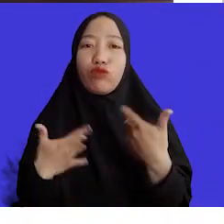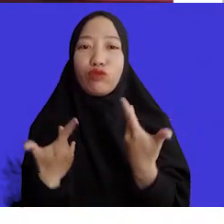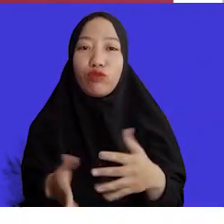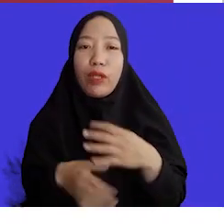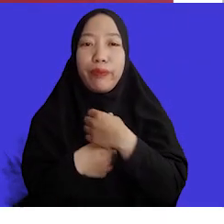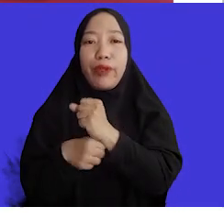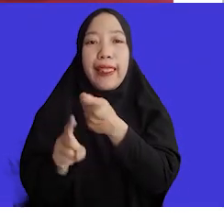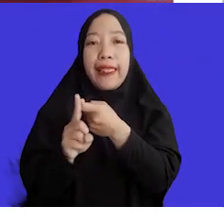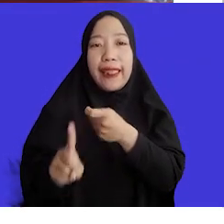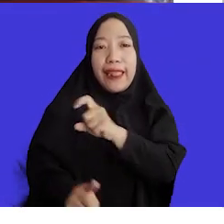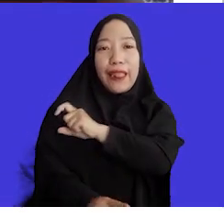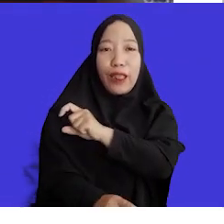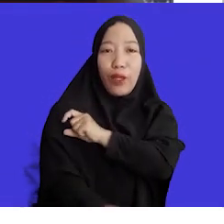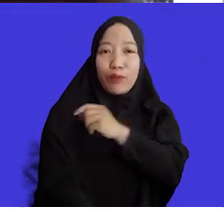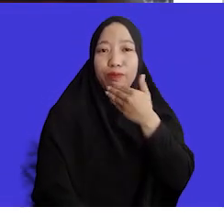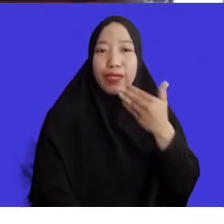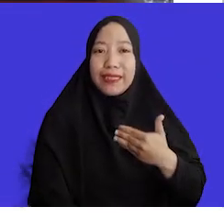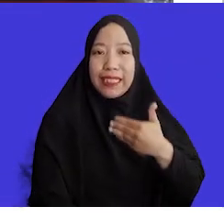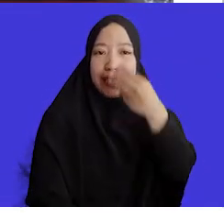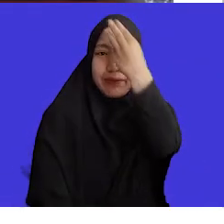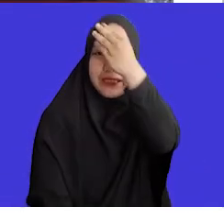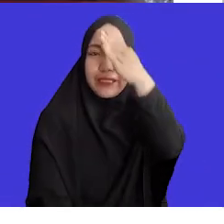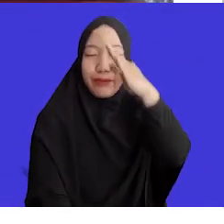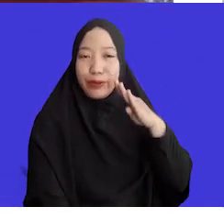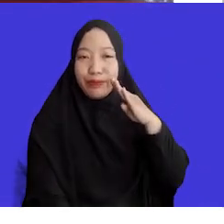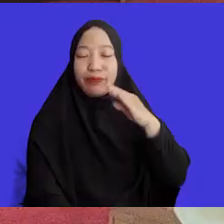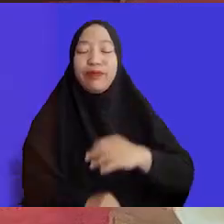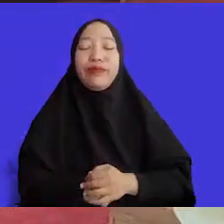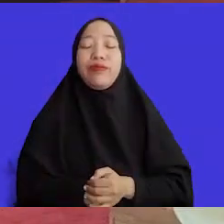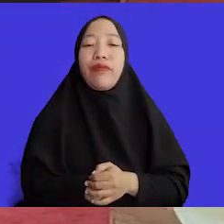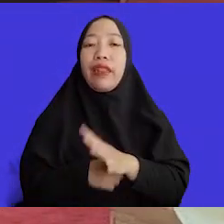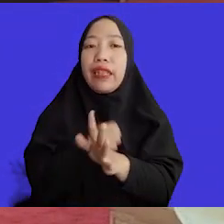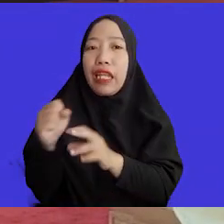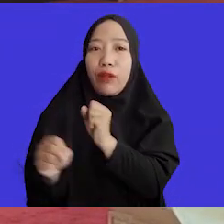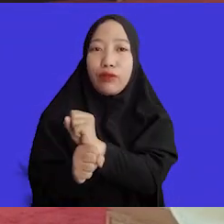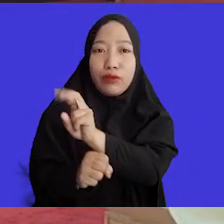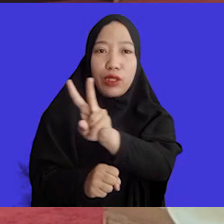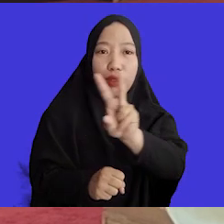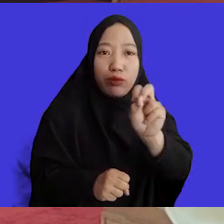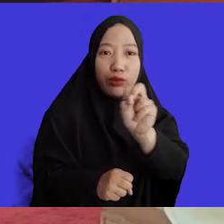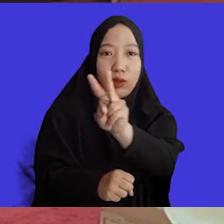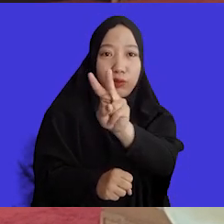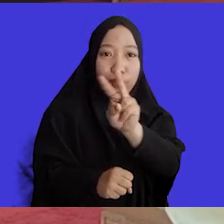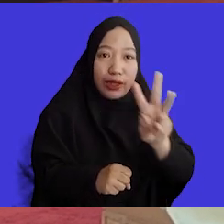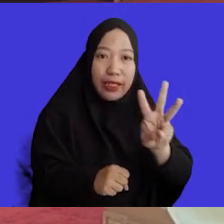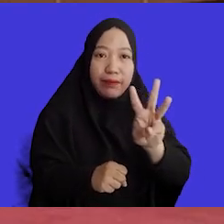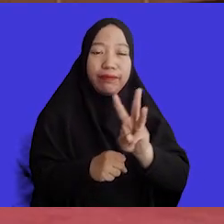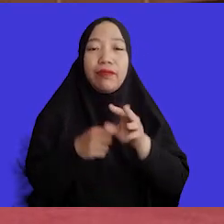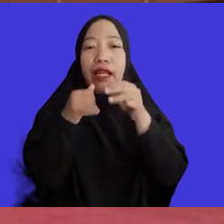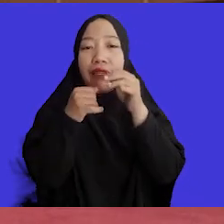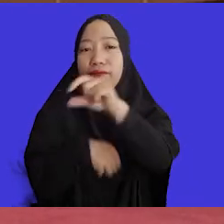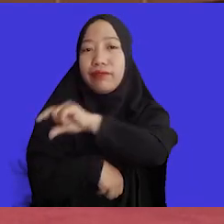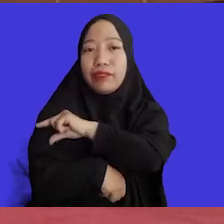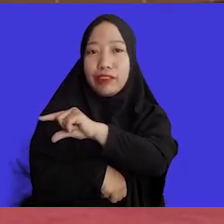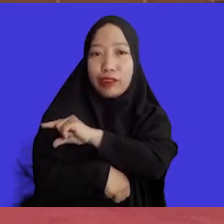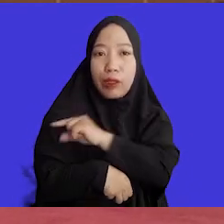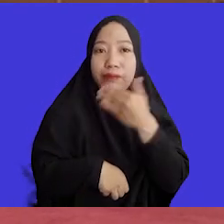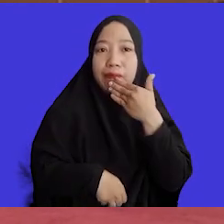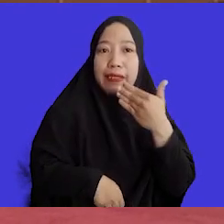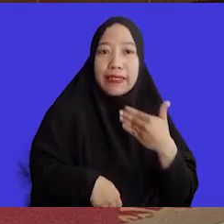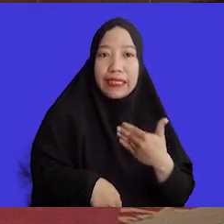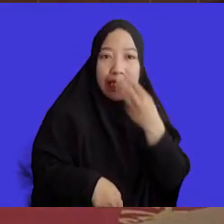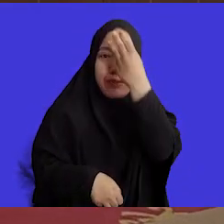telah dilakukan oleh Kantor Bahasa Provinsi Kalimantan Timur. Pada tahun 2023, Kantor Bahasa